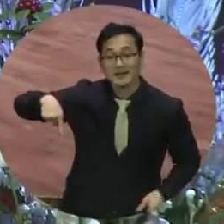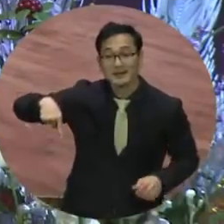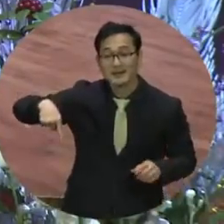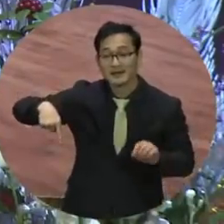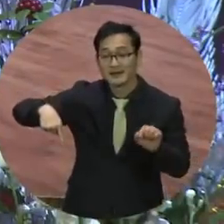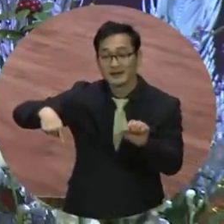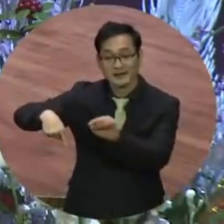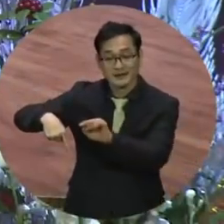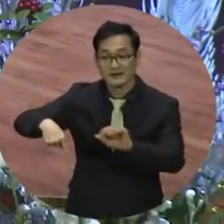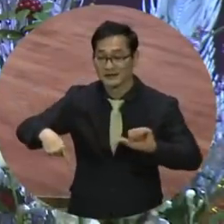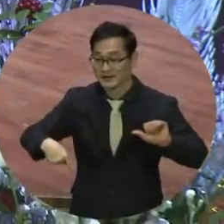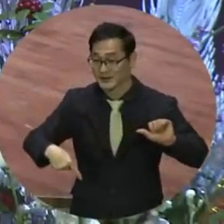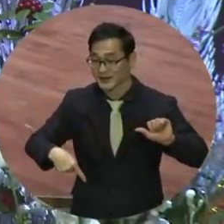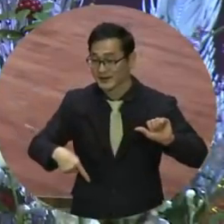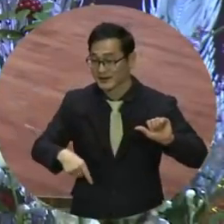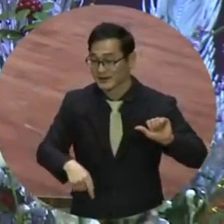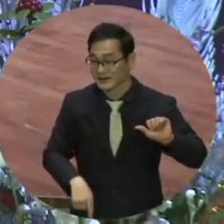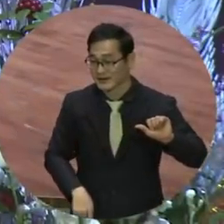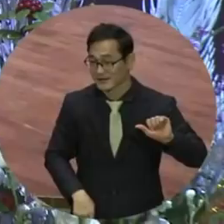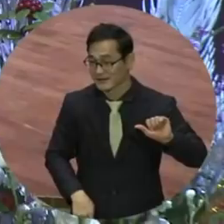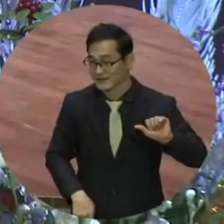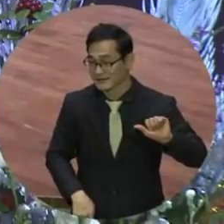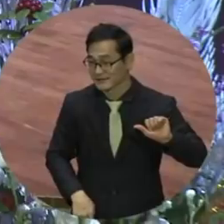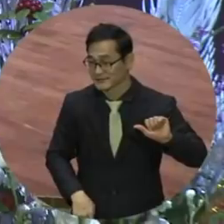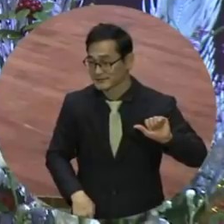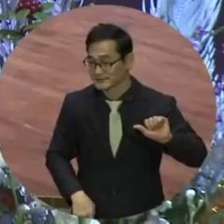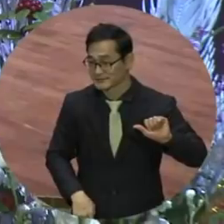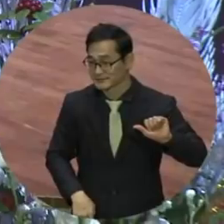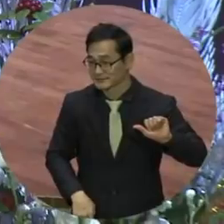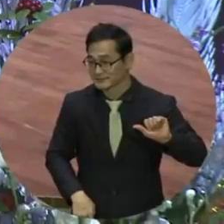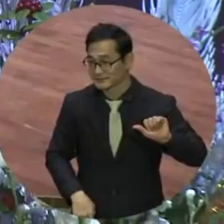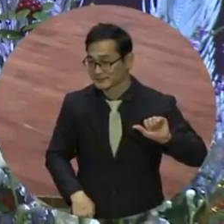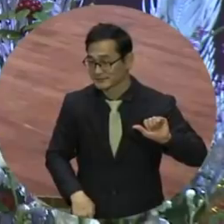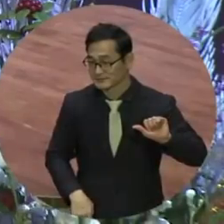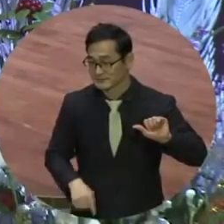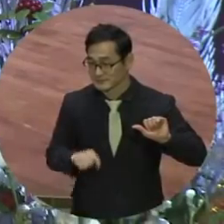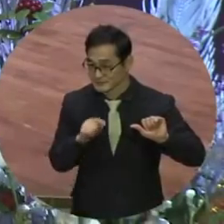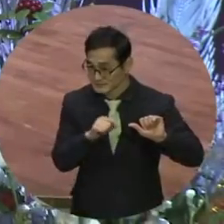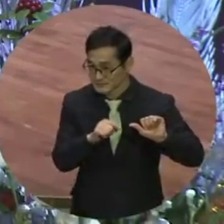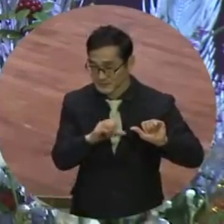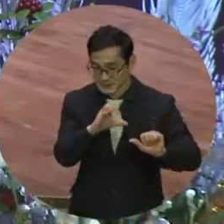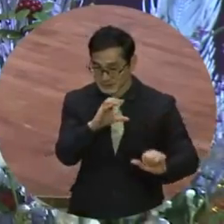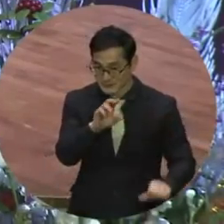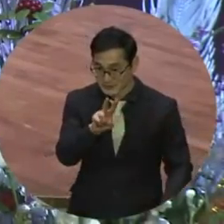인생 작품 남기는 거예요. 인생 작품이 뭐예요? 어떻게 하면 이 CVDIP 중에서